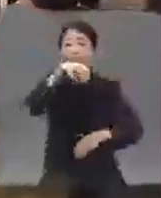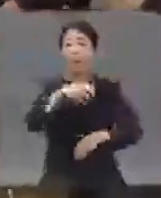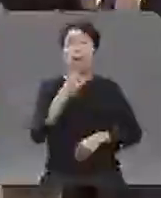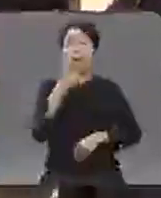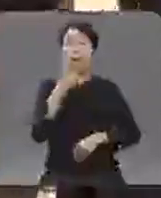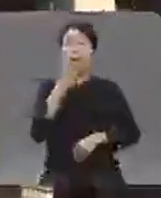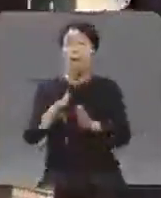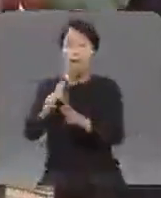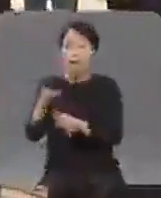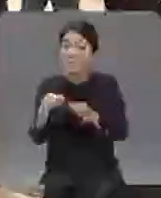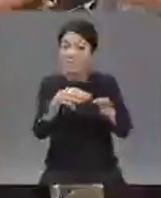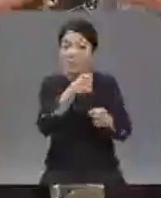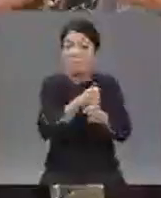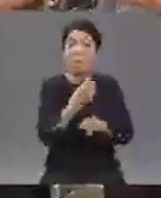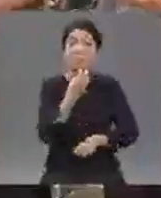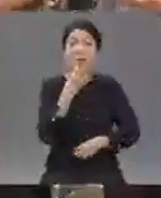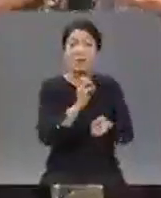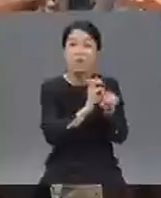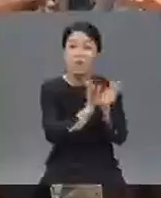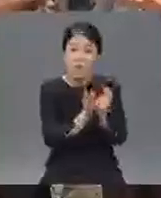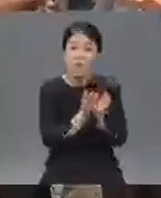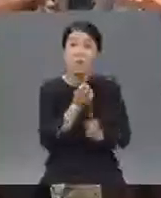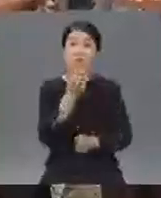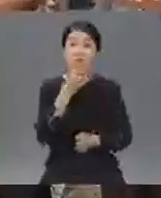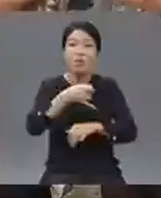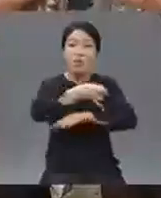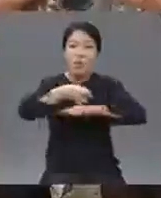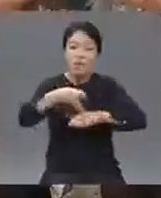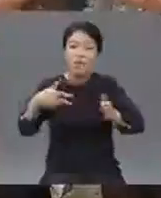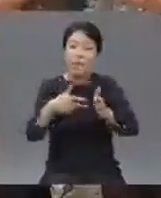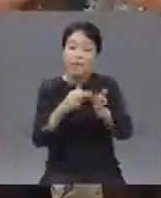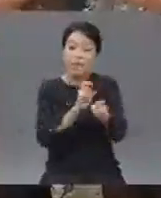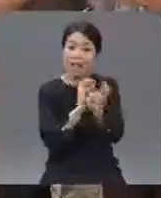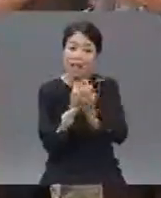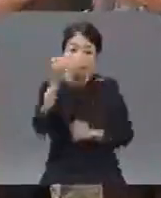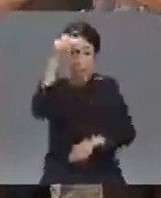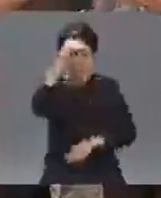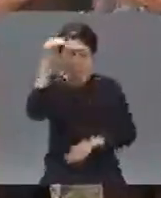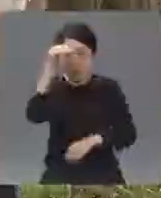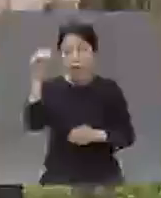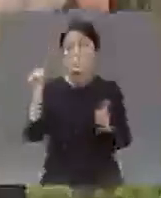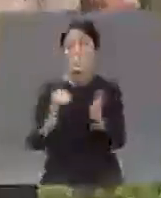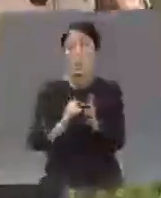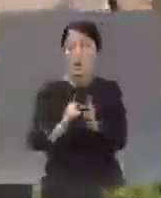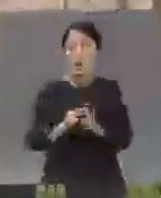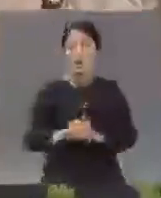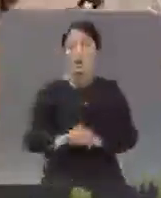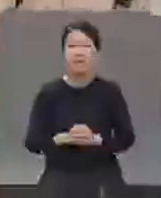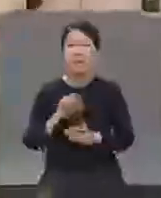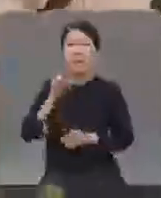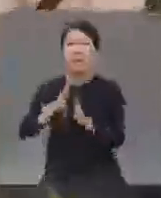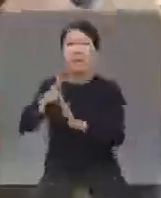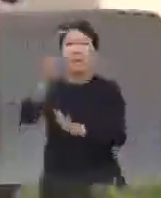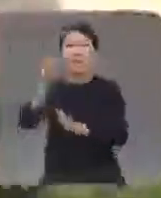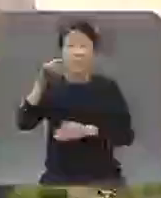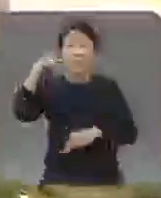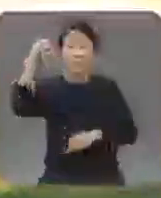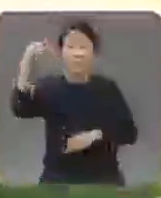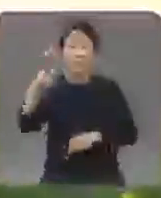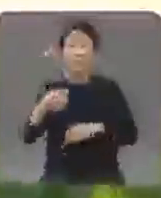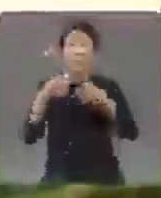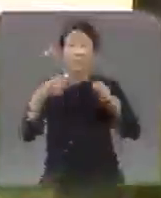서울시가 투자해서 만든 서울정원과 서울디자인재단 정원도 둘러봤습니다 오세훈 시장에 이어